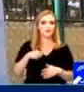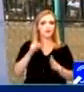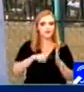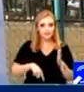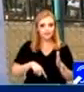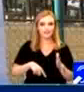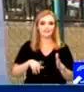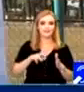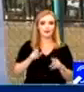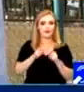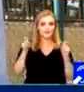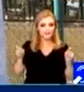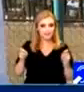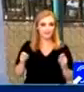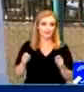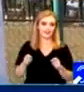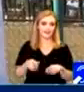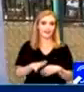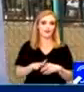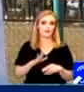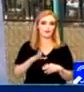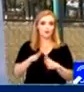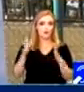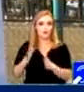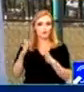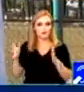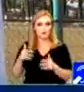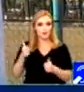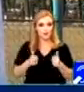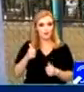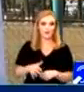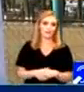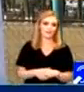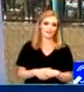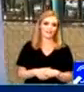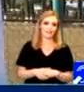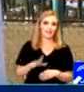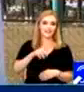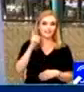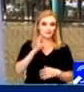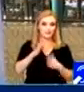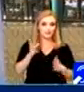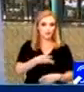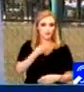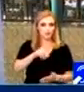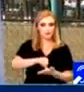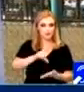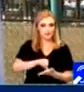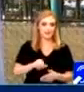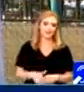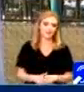că crearea acestor condiții, noi desfășurarea acestor turnee, va spori la creșterea nivelului de